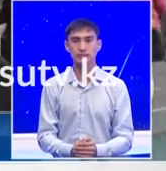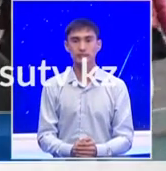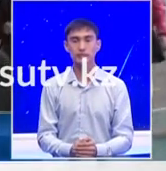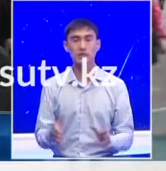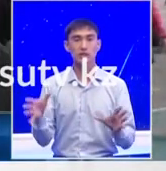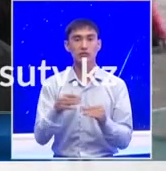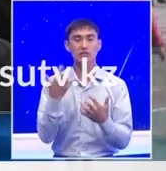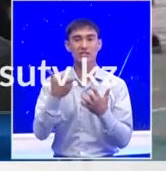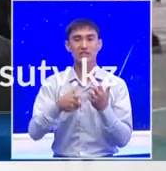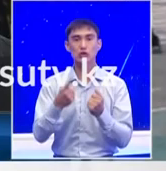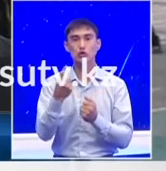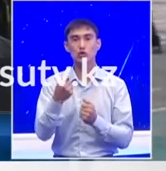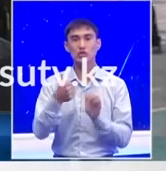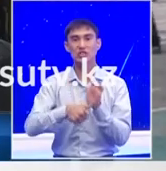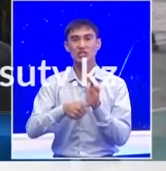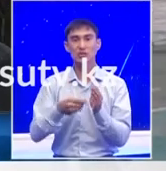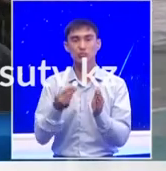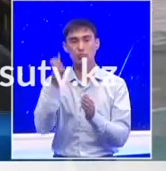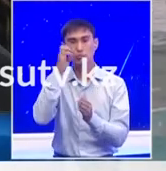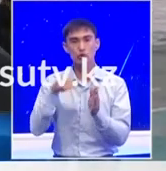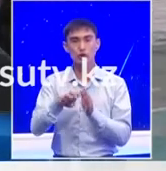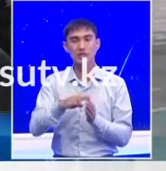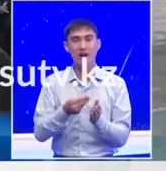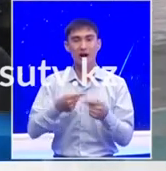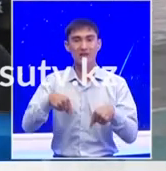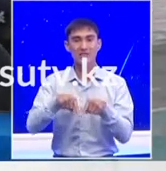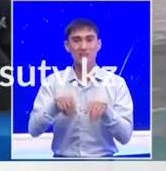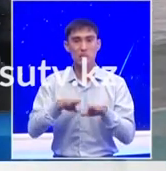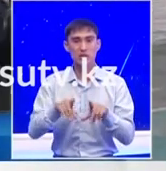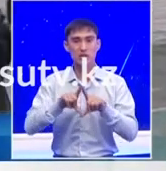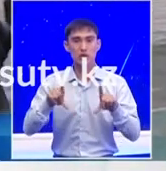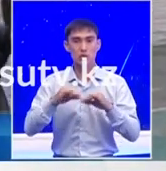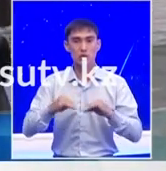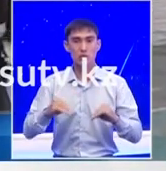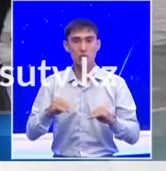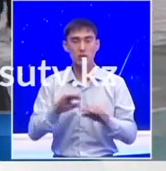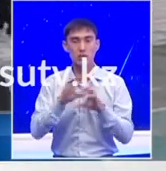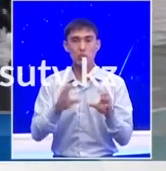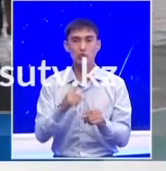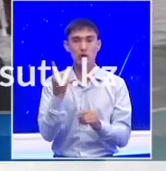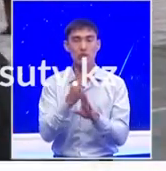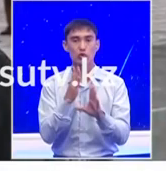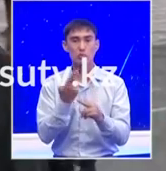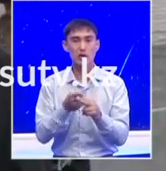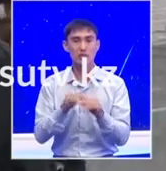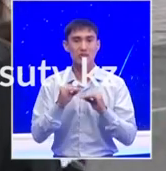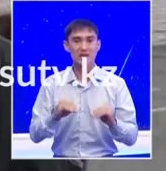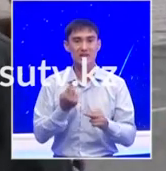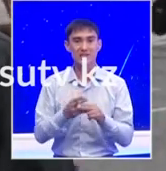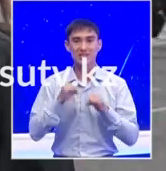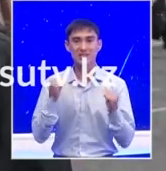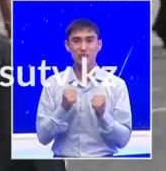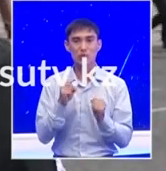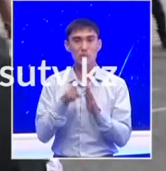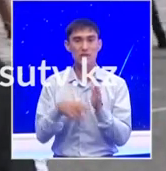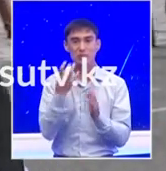Всего у нас насчитывается 160 бюджетных организаций. Однако о местных школьниках мы позаботились в первую очередь. Поэтому дети этой зимой без